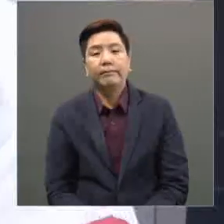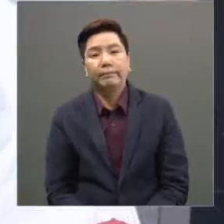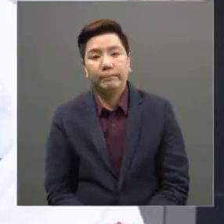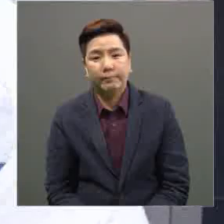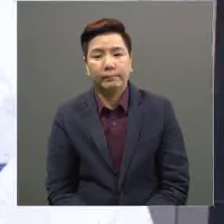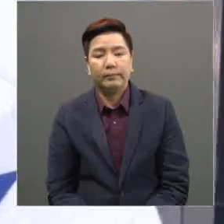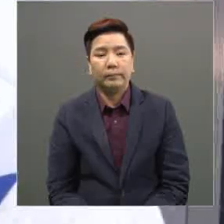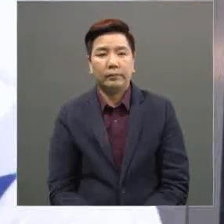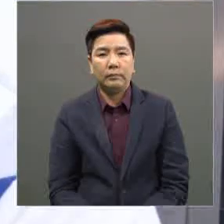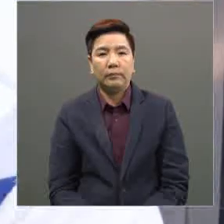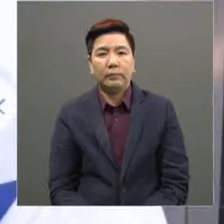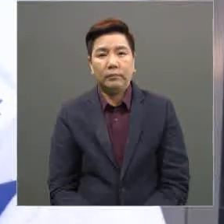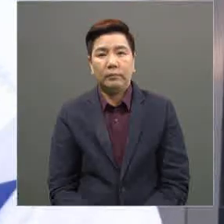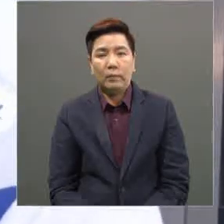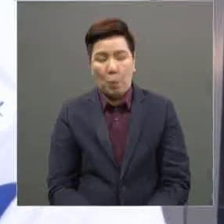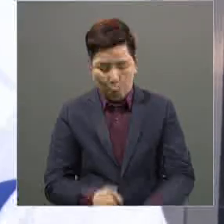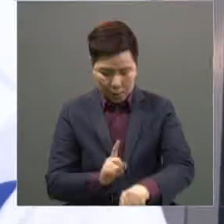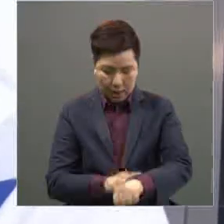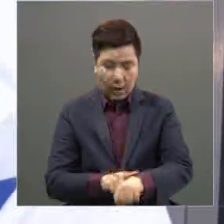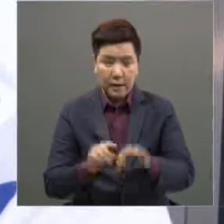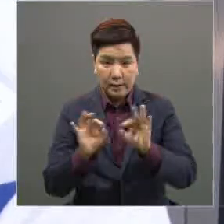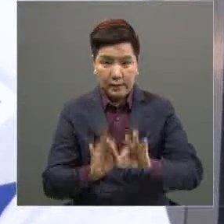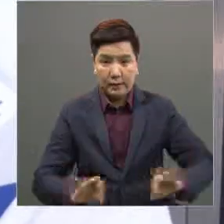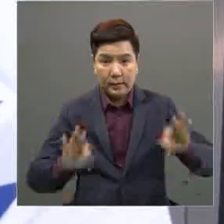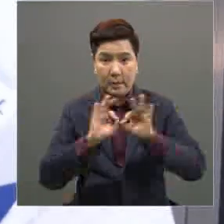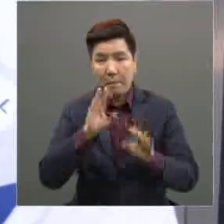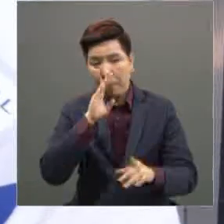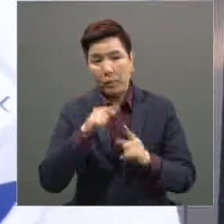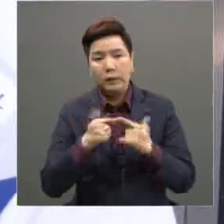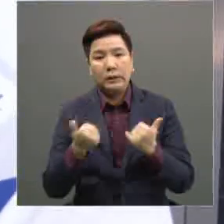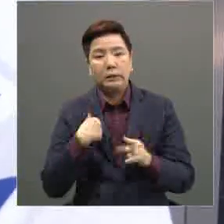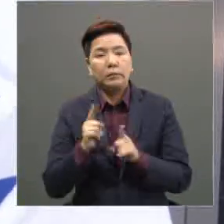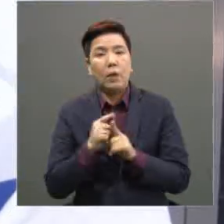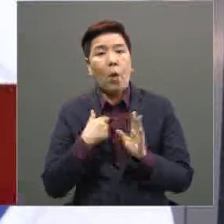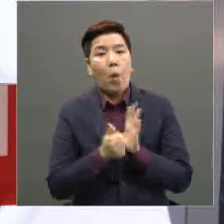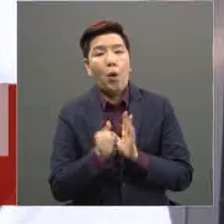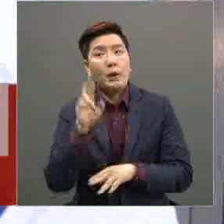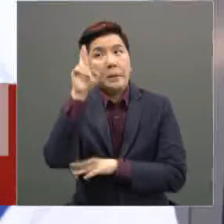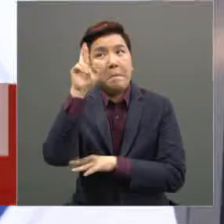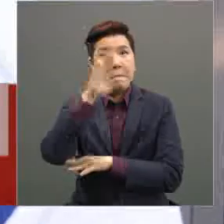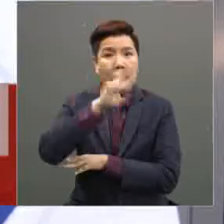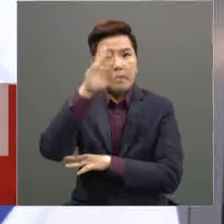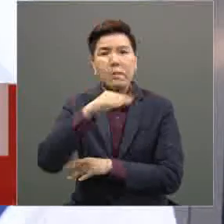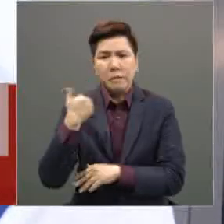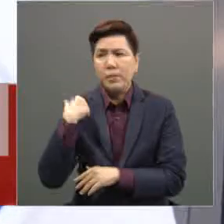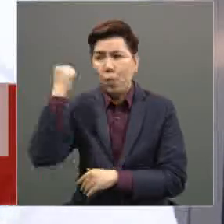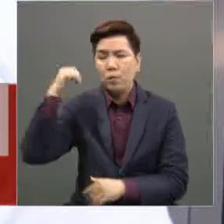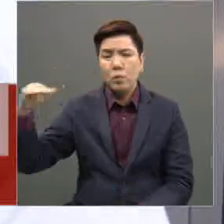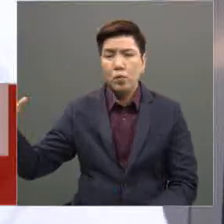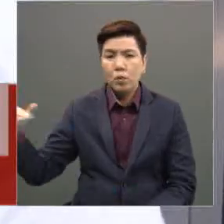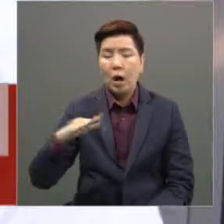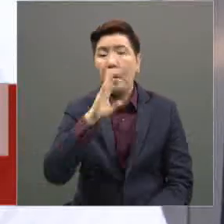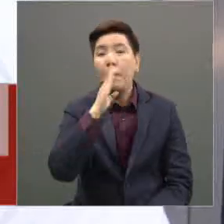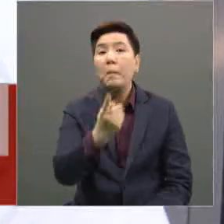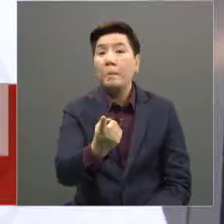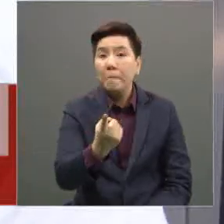ขึ้นอยู่กับปริมาณมันขึ้นอยู่กับว่าช่วงเวลาด้วยอย่างเช่นว่าเราออกจากช่วงแบบเที่ยงๆบ่ายๆมันก็ยังพอมีรถบ้างอยู่แต่ว่าถ้าถ